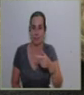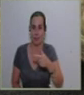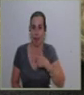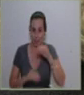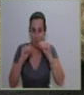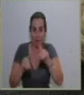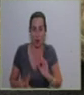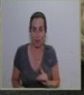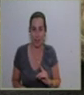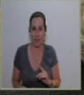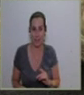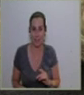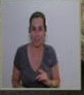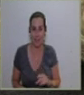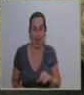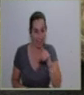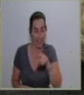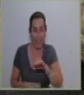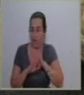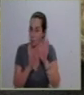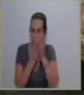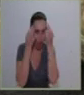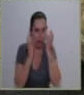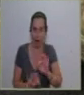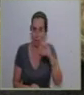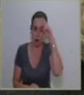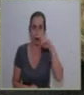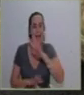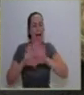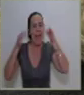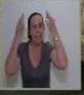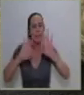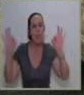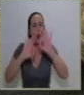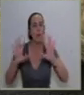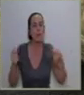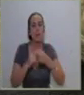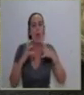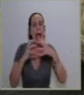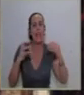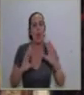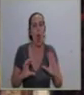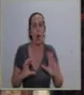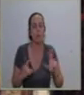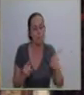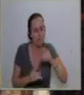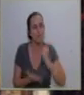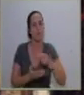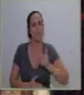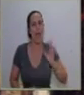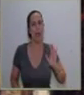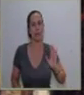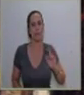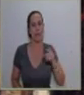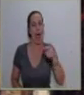אותך. אתה תיסע לשם. עם כל הכבוד, אבא. אין כבוד ואין כלום שזה נוגע לאתרוג. כדת וכדין.